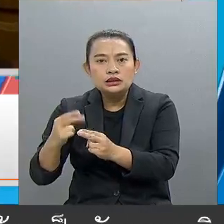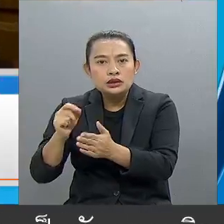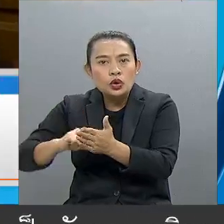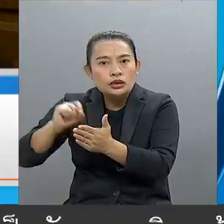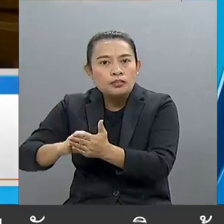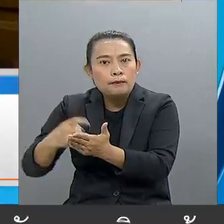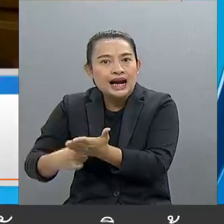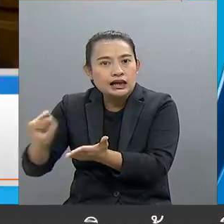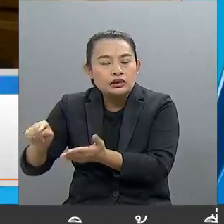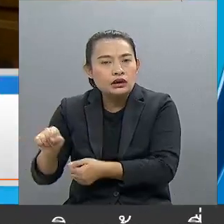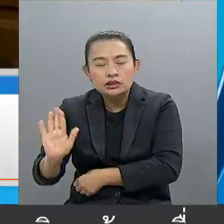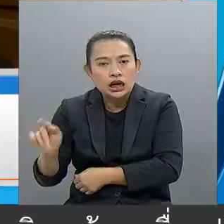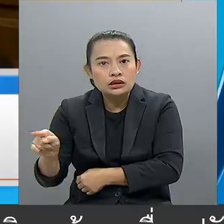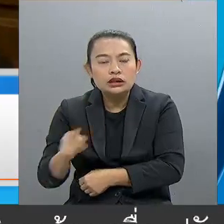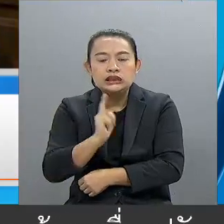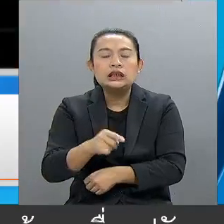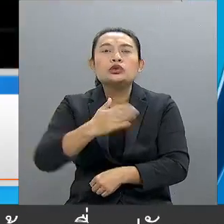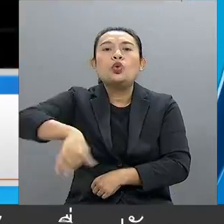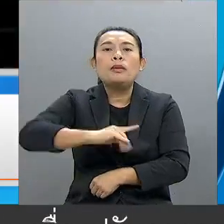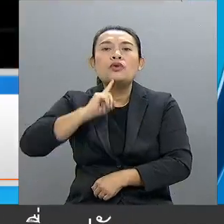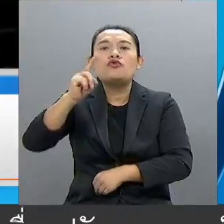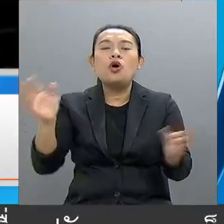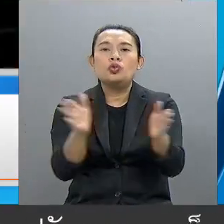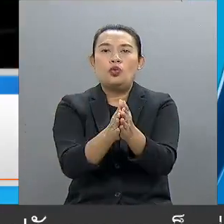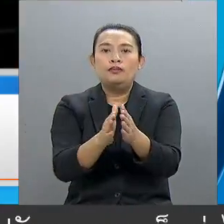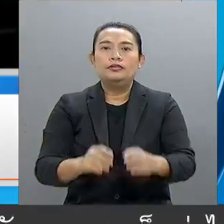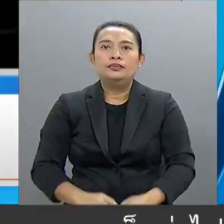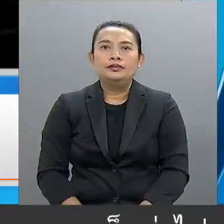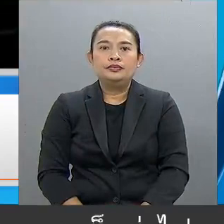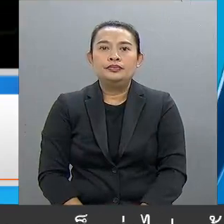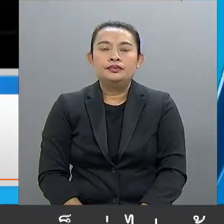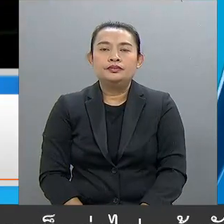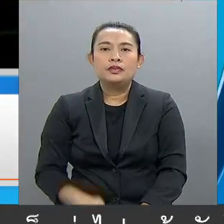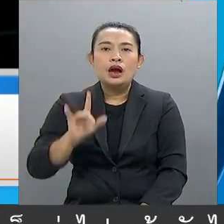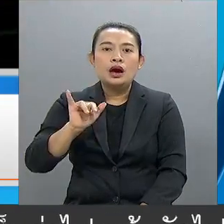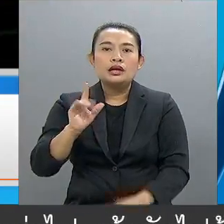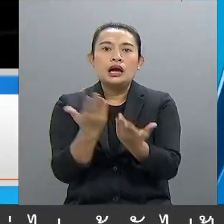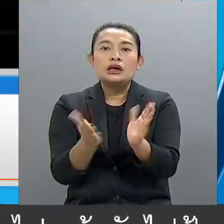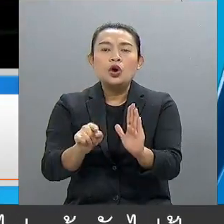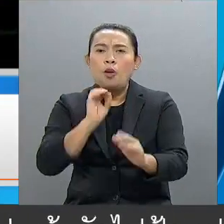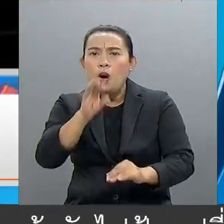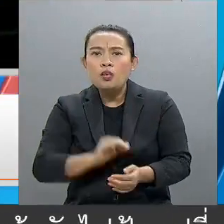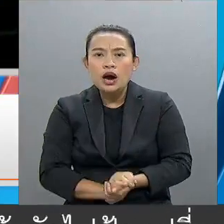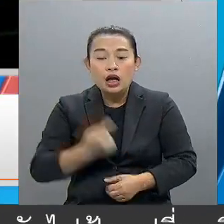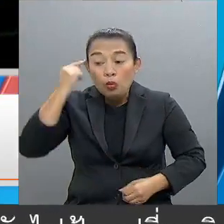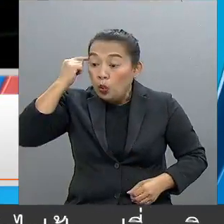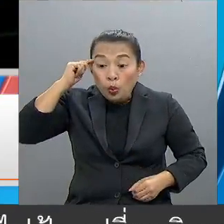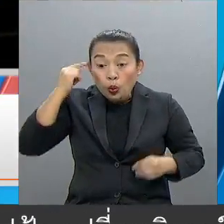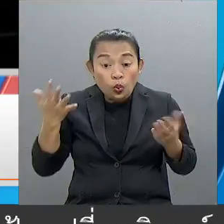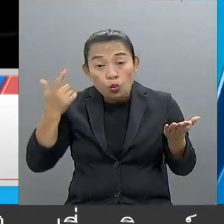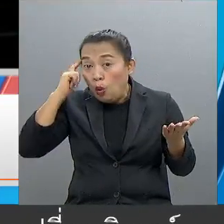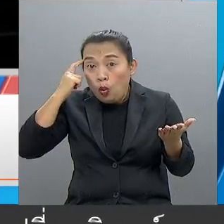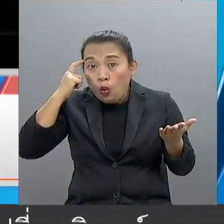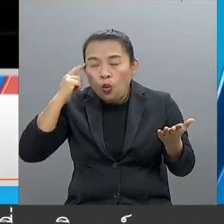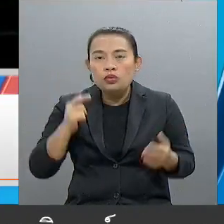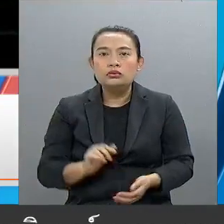ปเลย อ๋อค่ะก็ต้องเอาจากทายาทผู้กู้ก่อนคือทายาทจะบอกว่าไม่รู้ไม่เห็นกับการกู้เงินในครั้งนี้ไม่